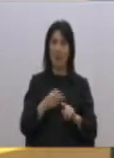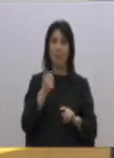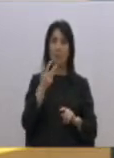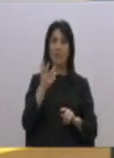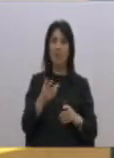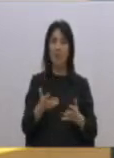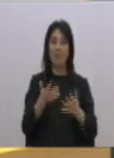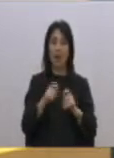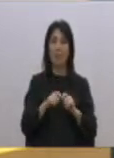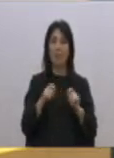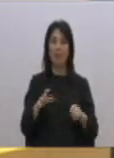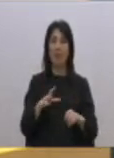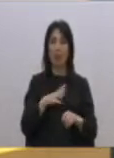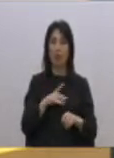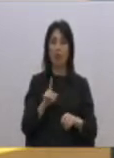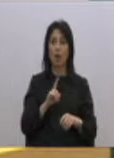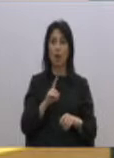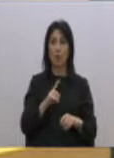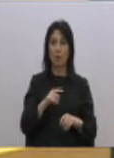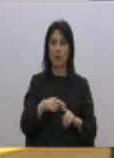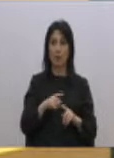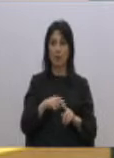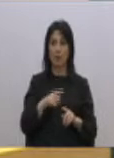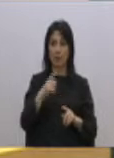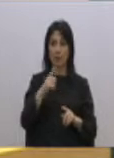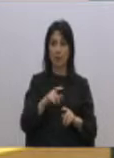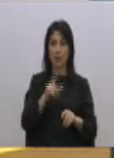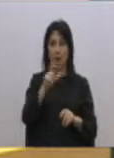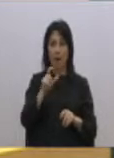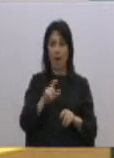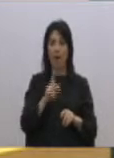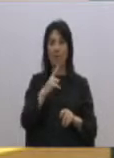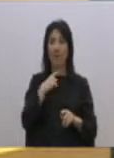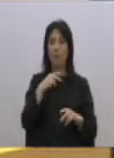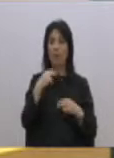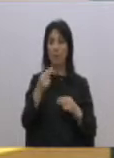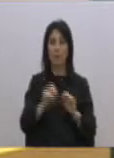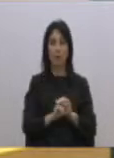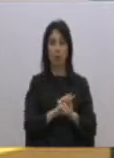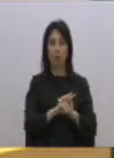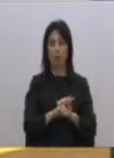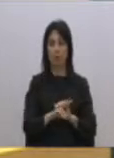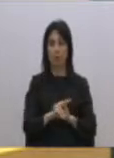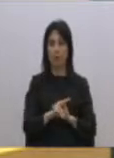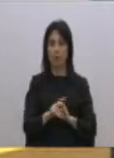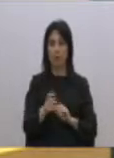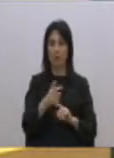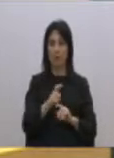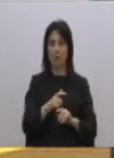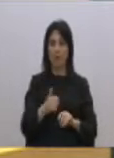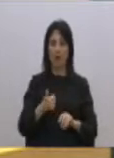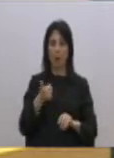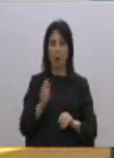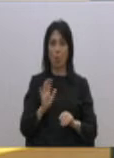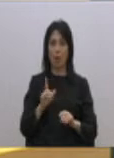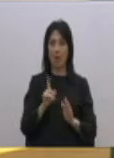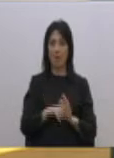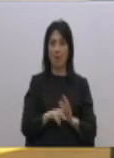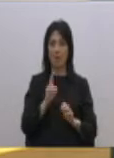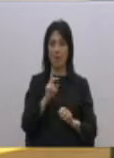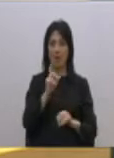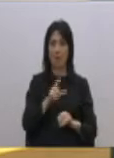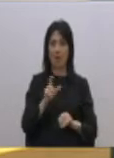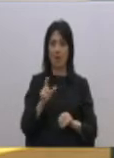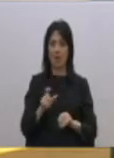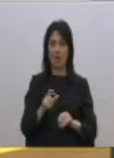იმდენად გამჭვირვალე იყო, რომ თავზარდაცემული გარბოდნენ, ვინც ხმა მისცა აი ამ ძალიან უღირს